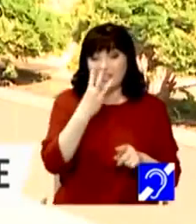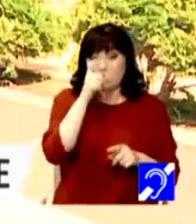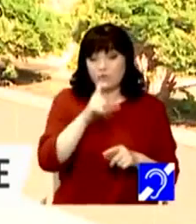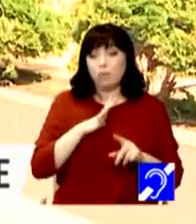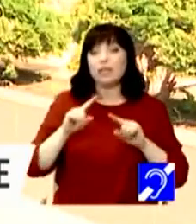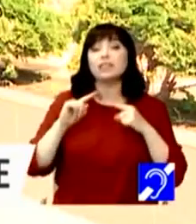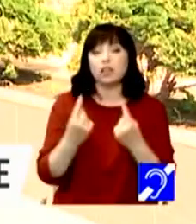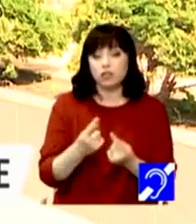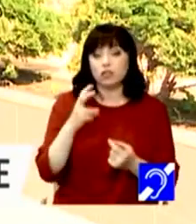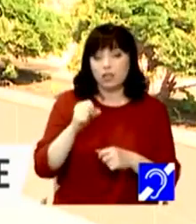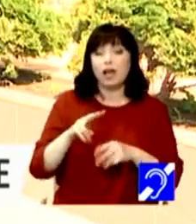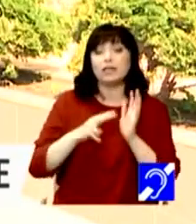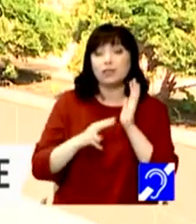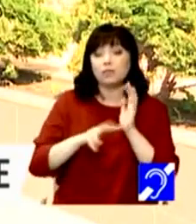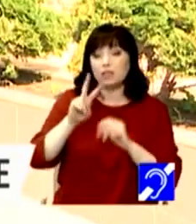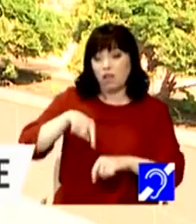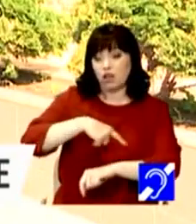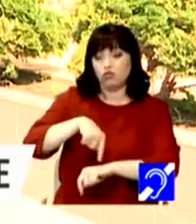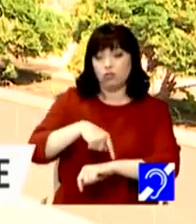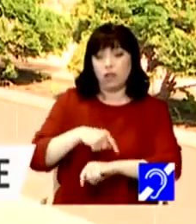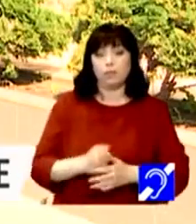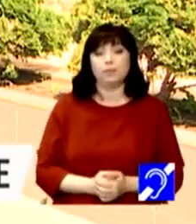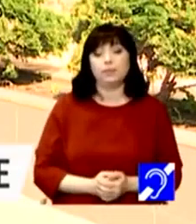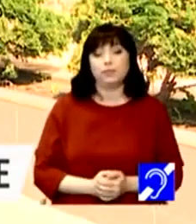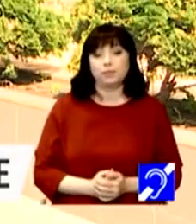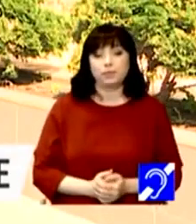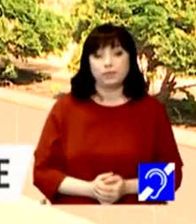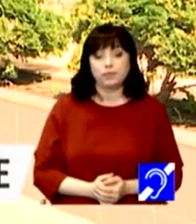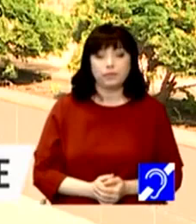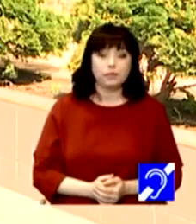fost reținuți pentru 72 de ore.